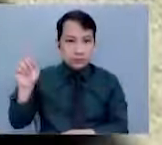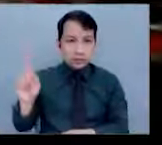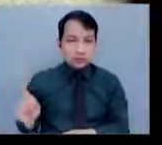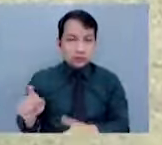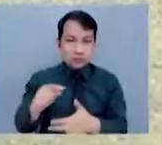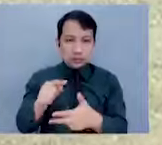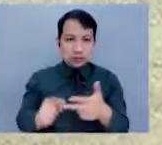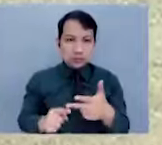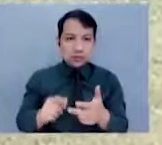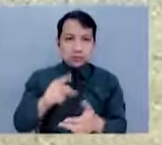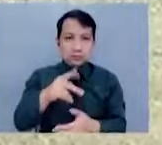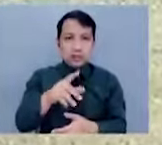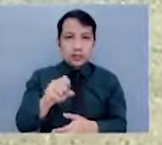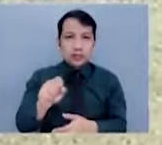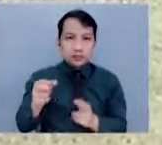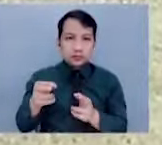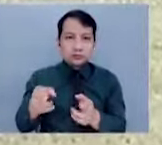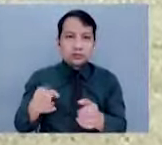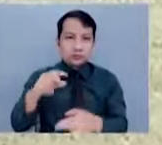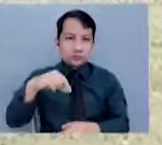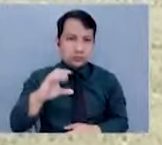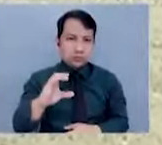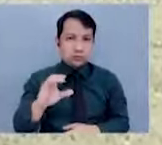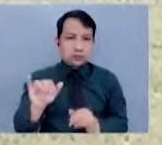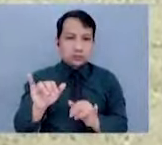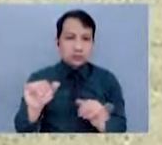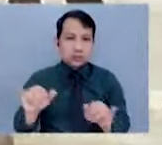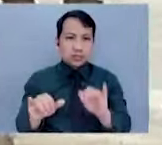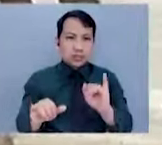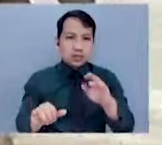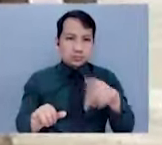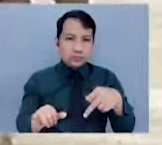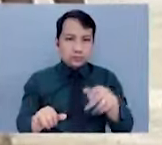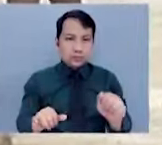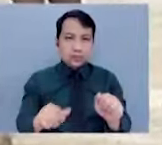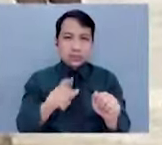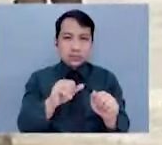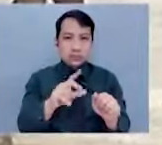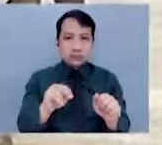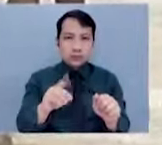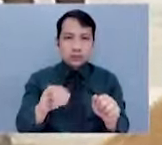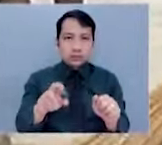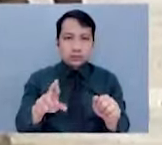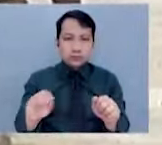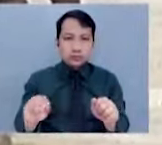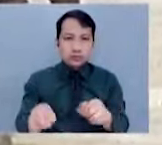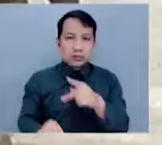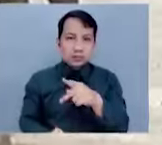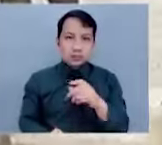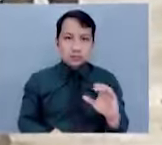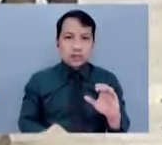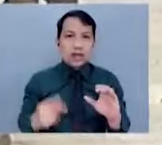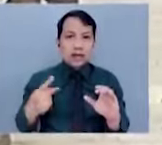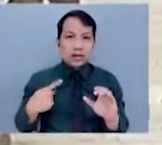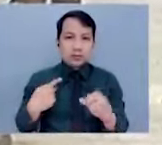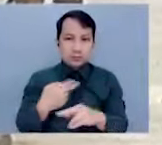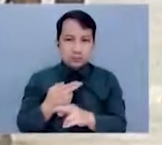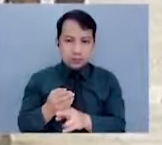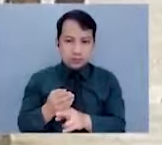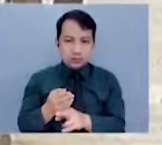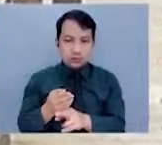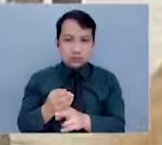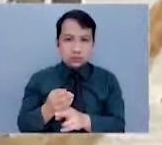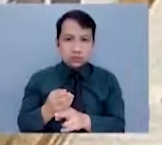ng Payatas Road sa Quezon City, pati na rin ang IBP San Mateo Road. Sa Pasay City naman, may gagawing tatlong road repairs ang